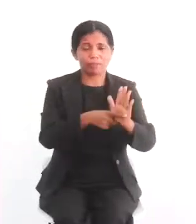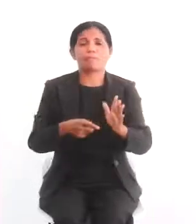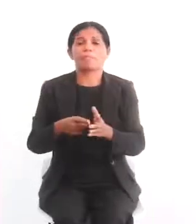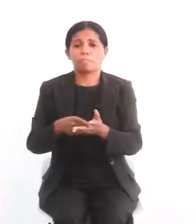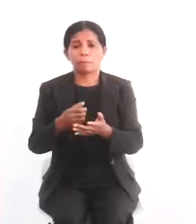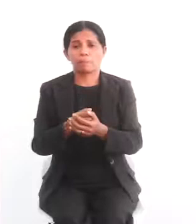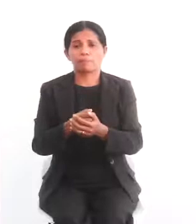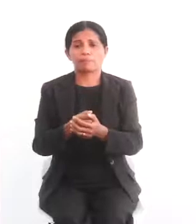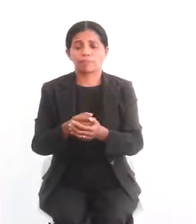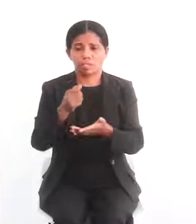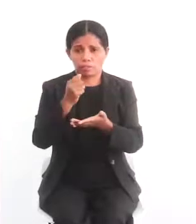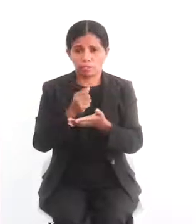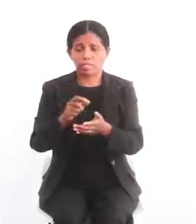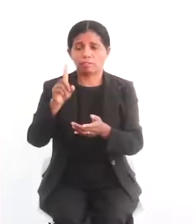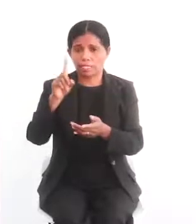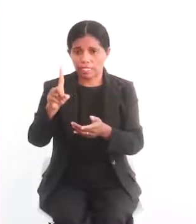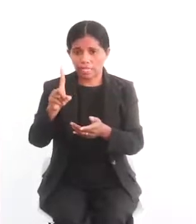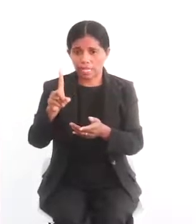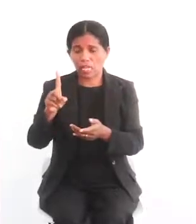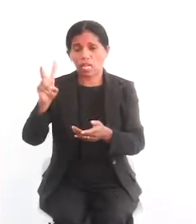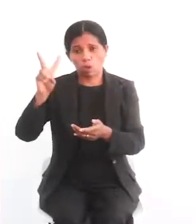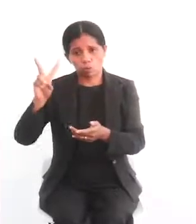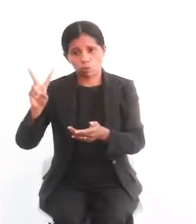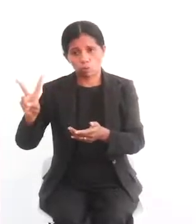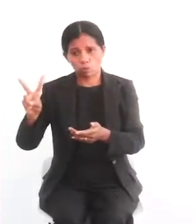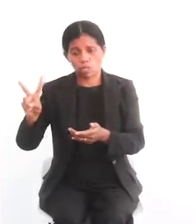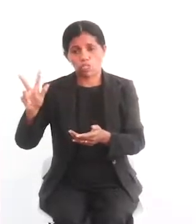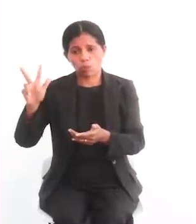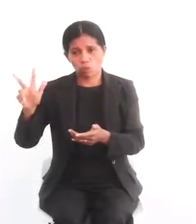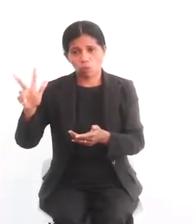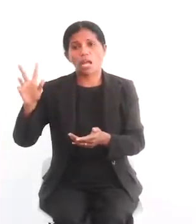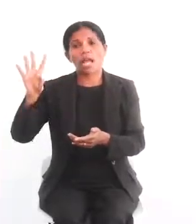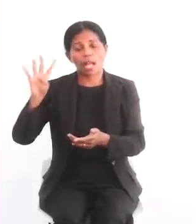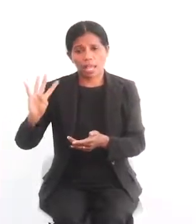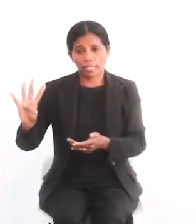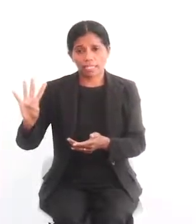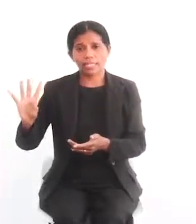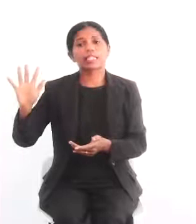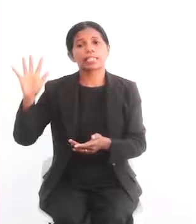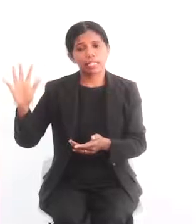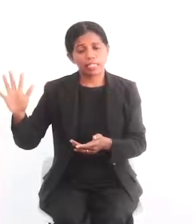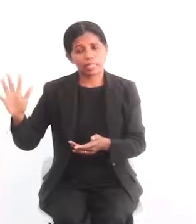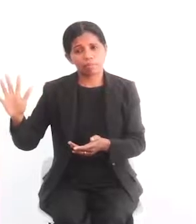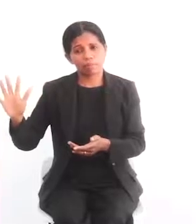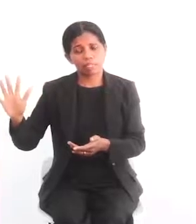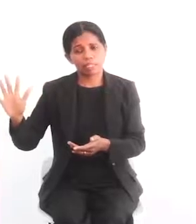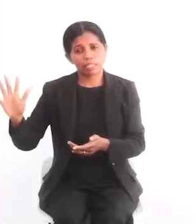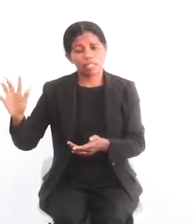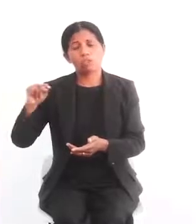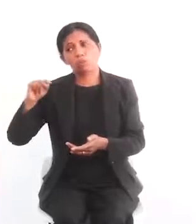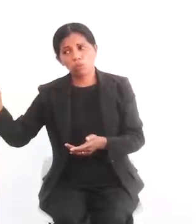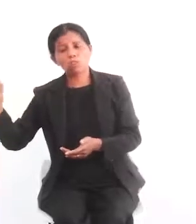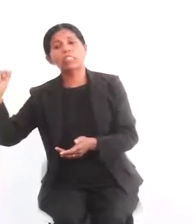hanesan, podi tau numru ida, rua, tolu, hat, lima,